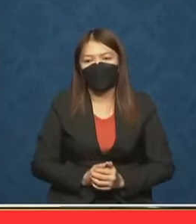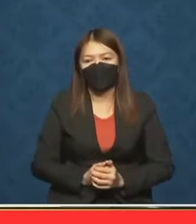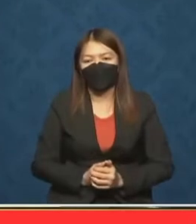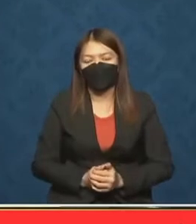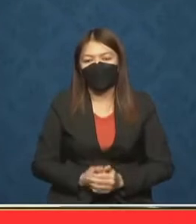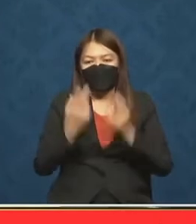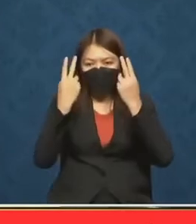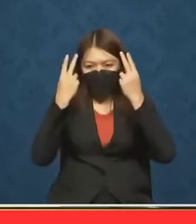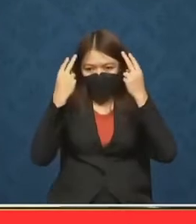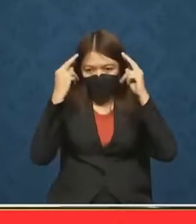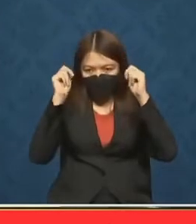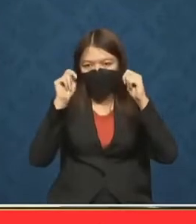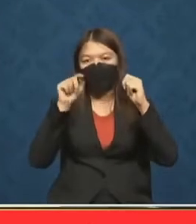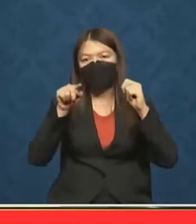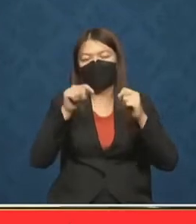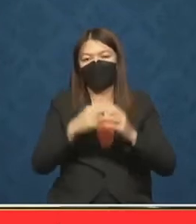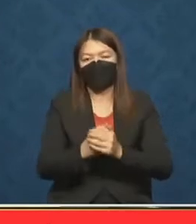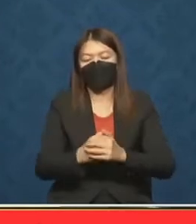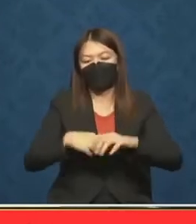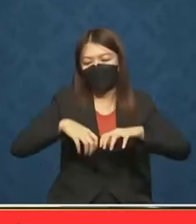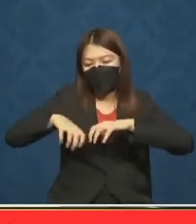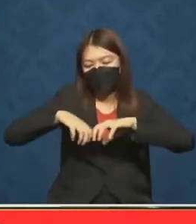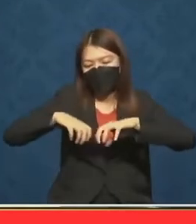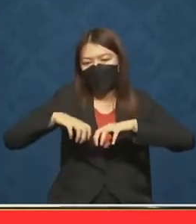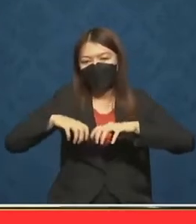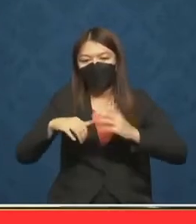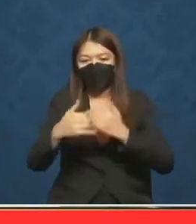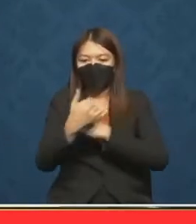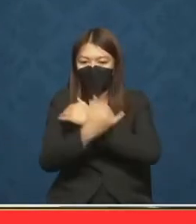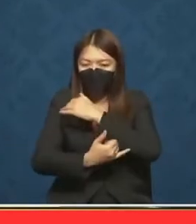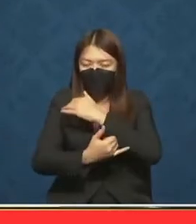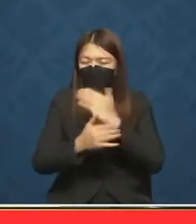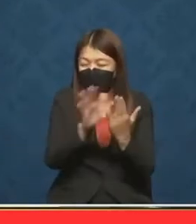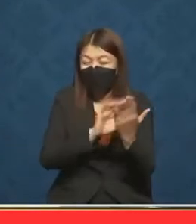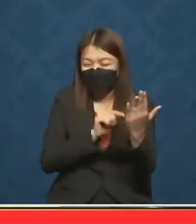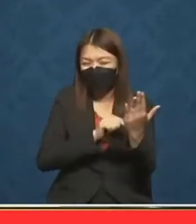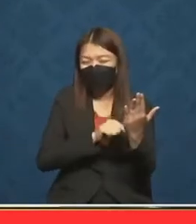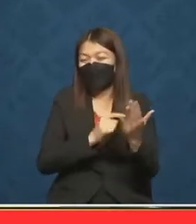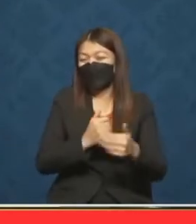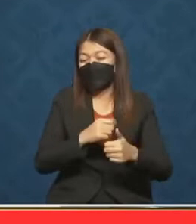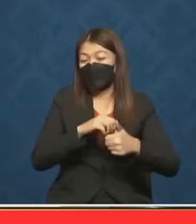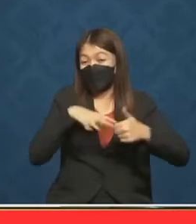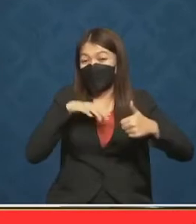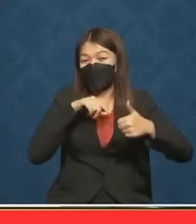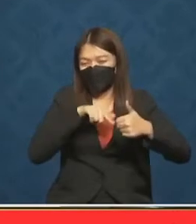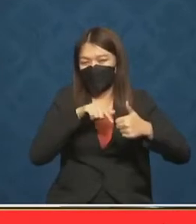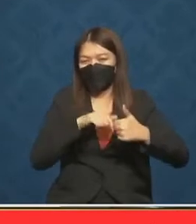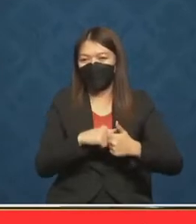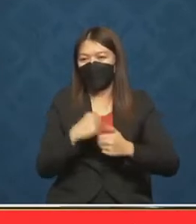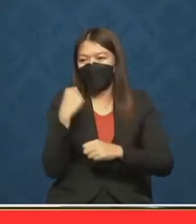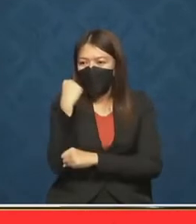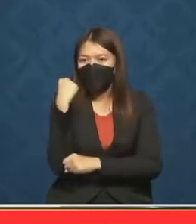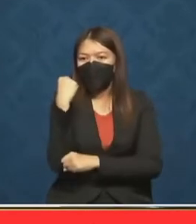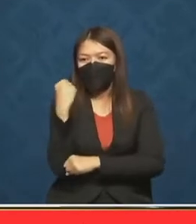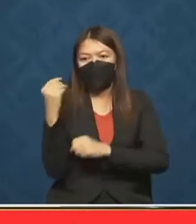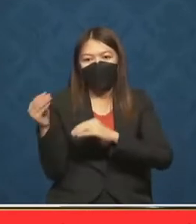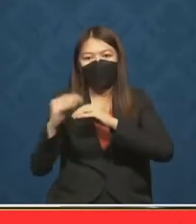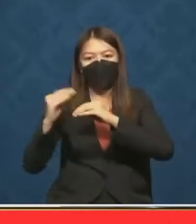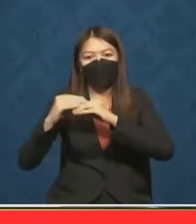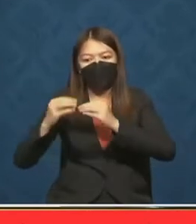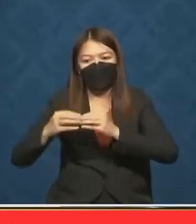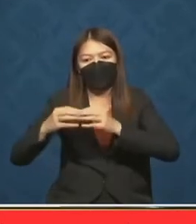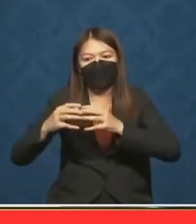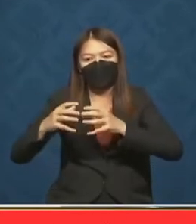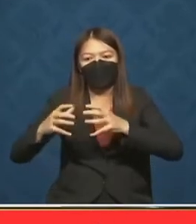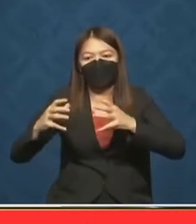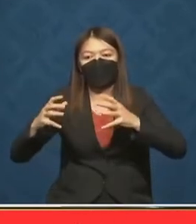ะในยกราธมณตี รงตคนนี้เข้ามาบฎริหารประเทศ นับตงแต่แกจะเหนวามีคนจนตึนทุกปี ทุกปีอย่นี้ เขา